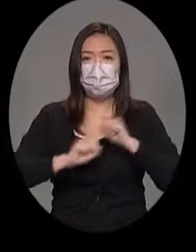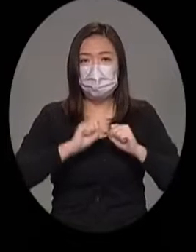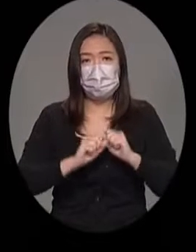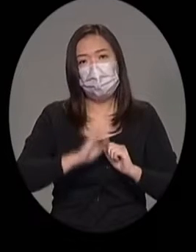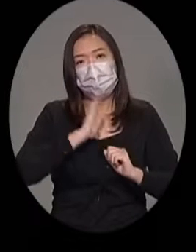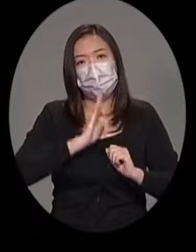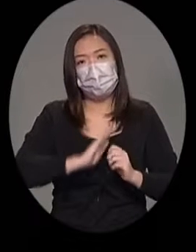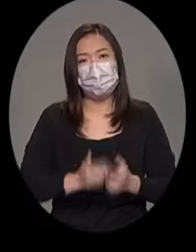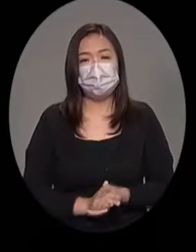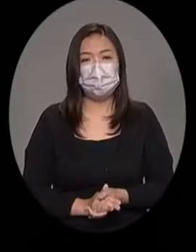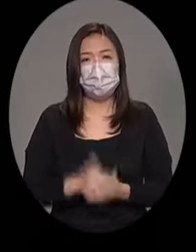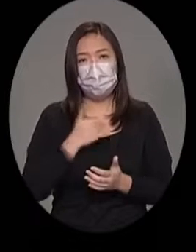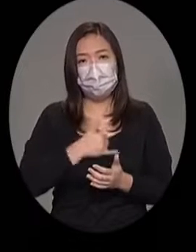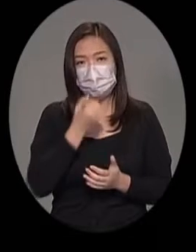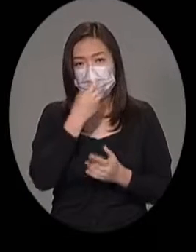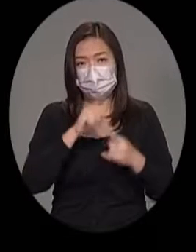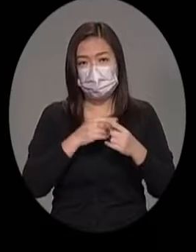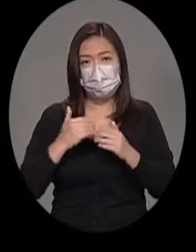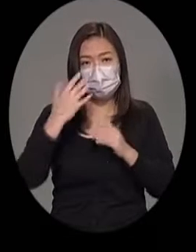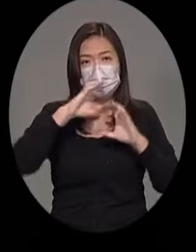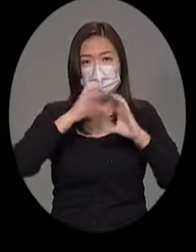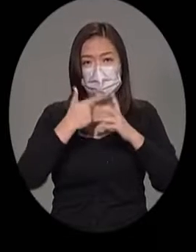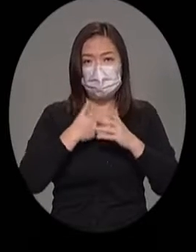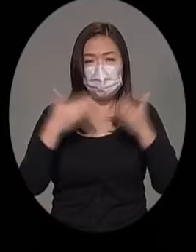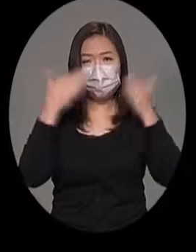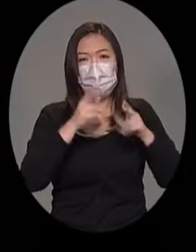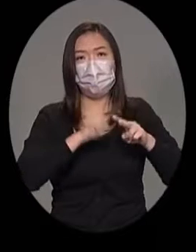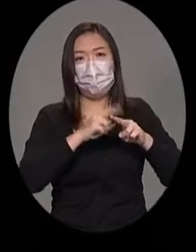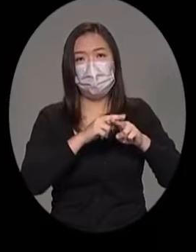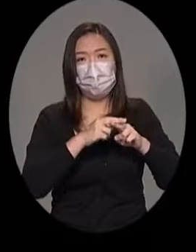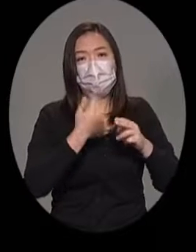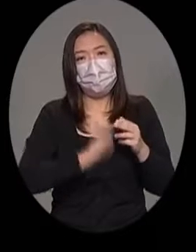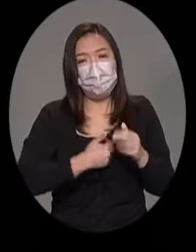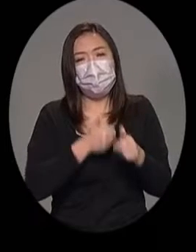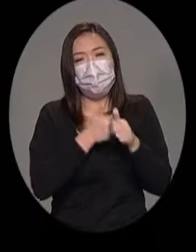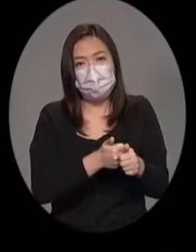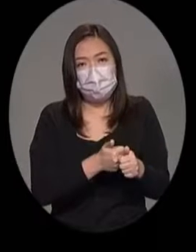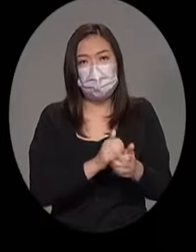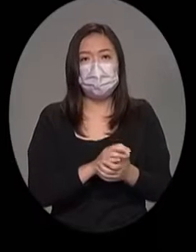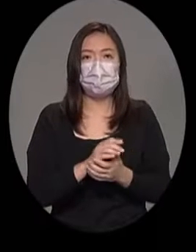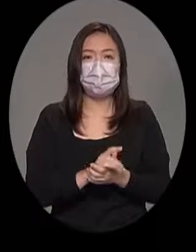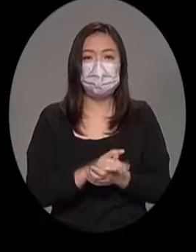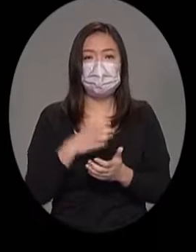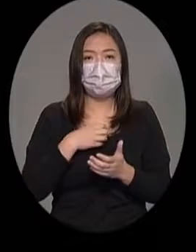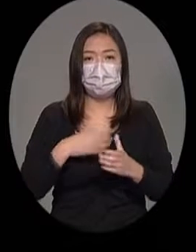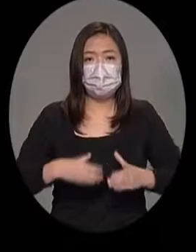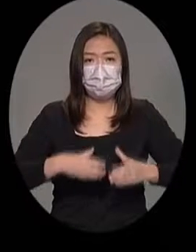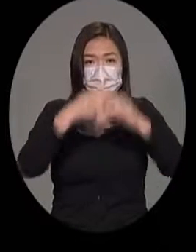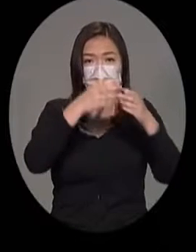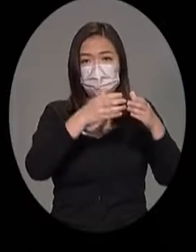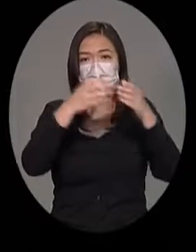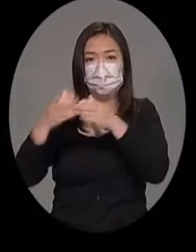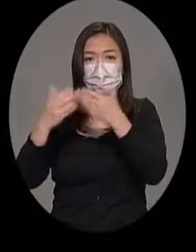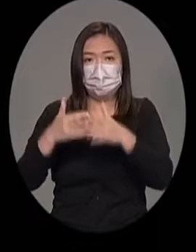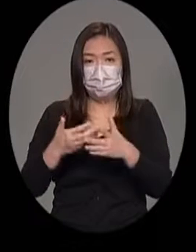無謂多餘。質疑港大高層是為了需要向國家效忠或者政治表態，擔憂這次移走